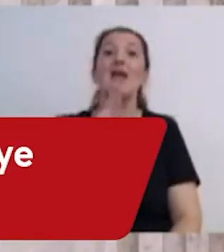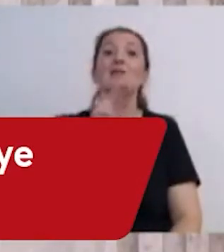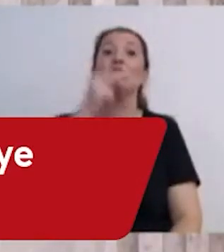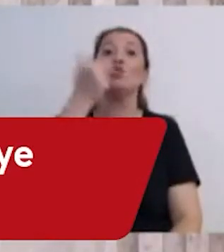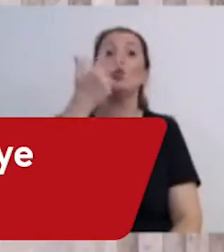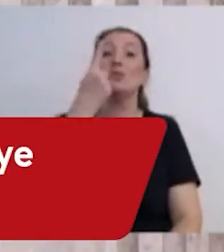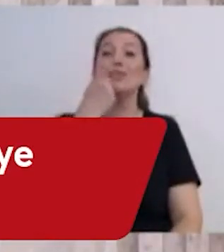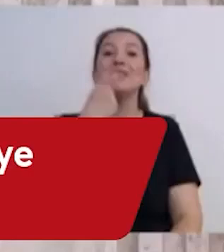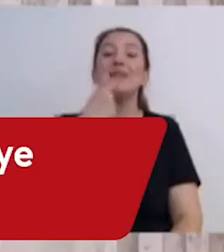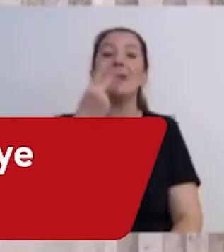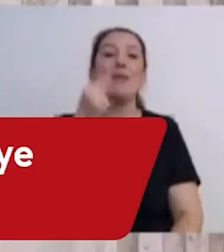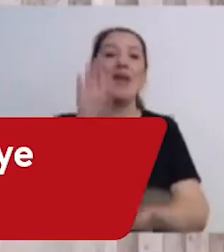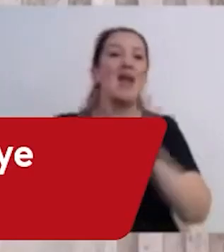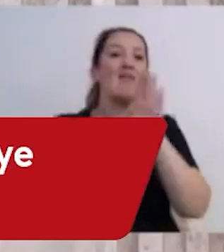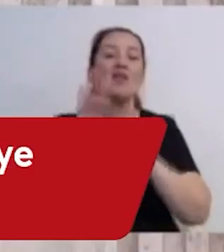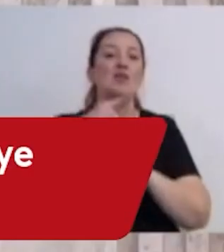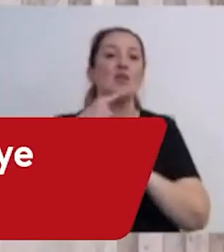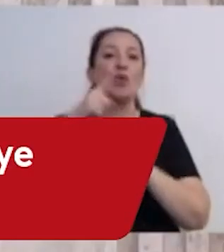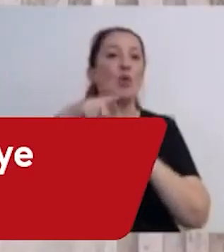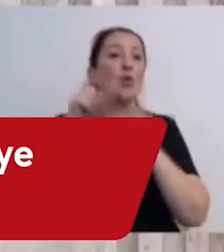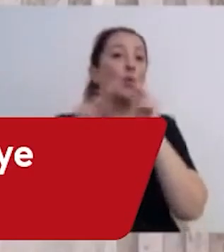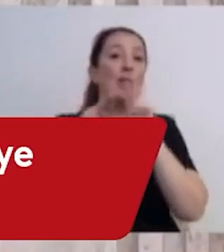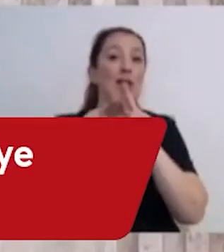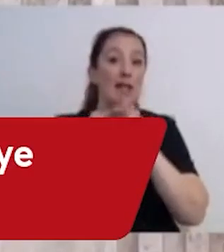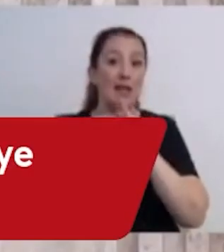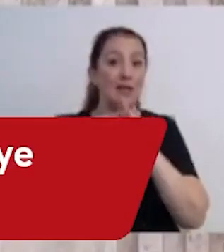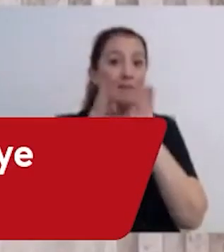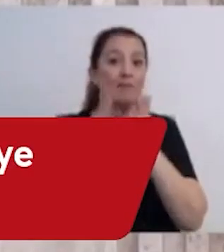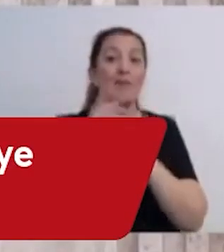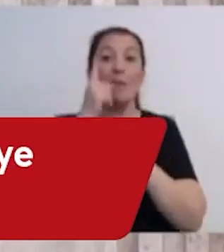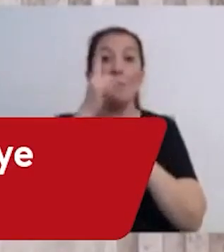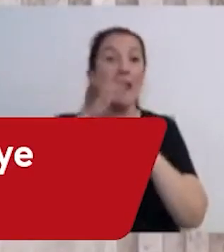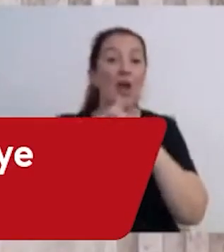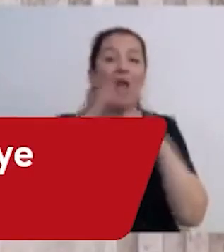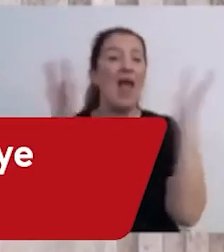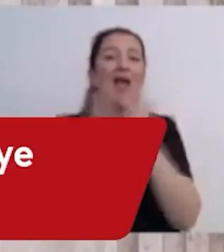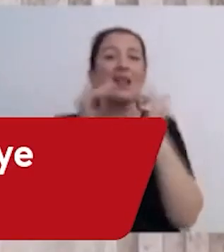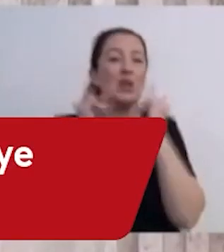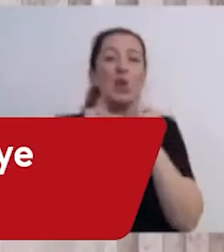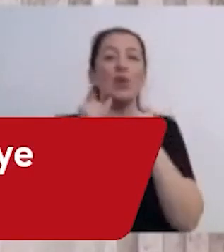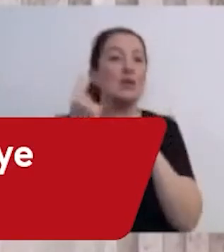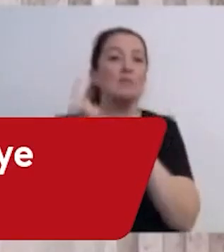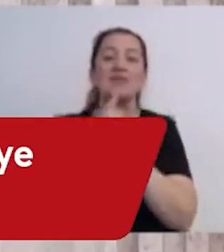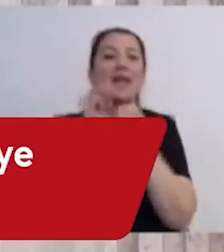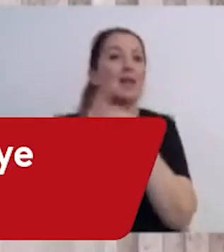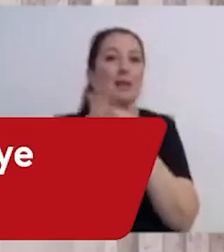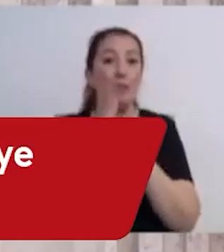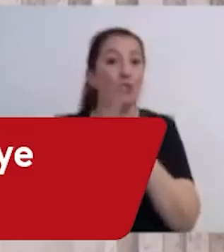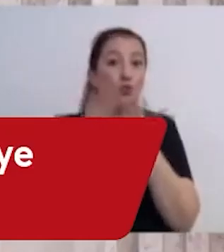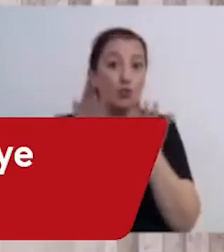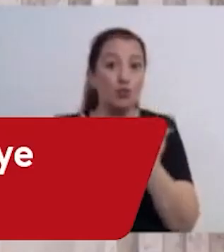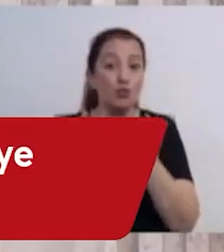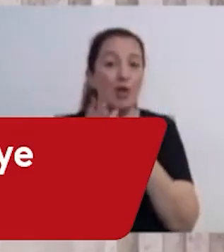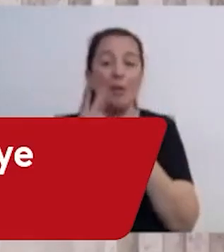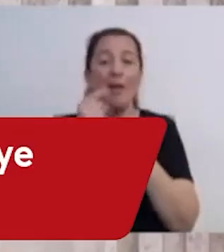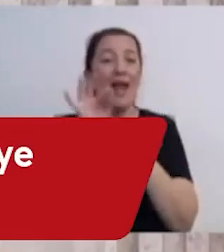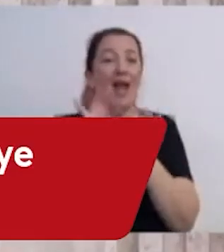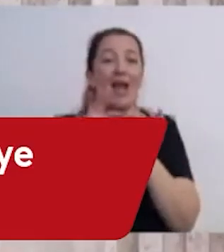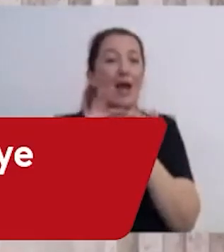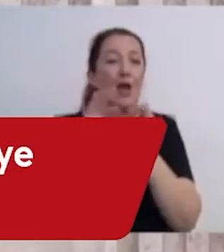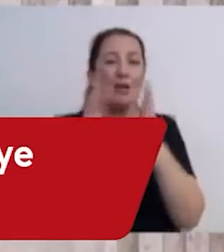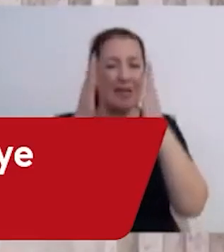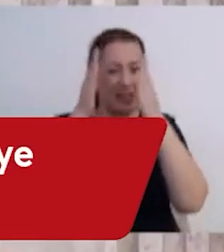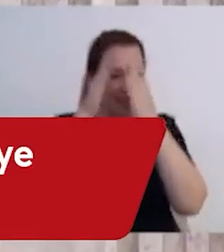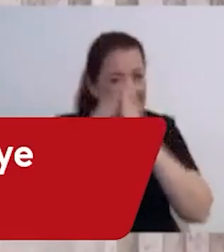%73 yıllık enflasyon diyor TÜİK. Bir ülkede en kötü şey nedir biliyor musunuz? Ekonomimiz